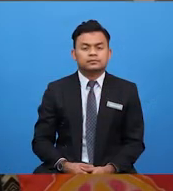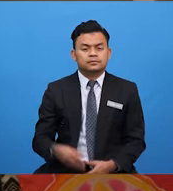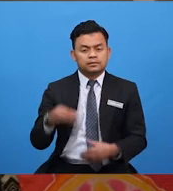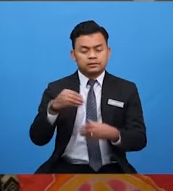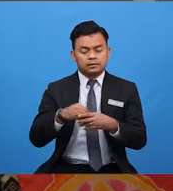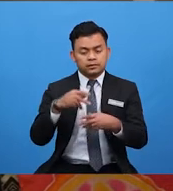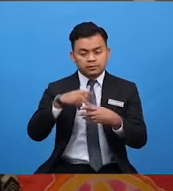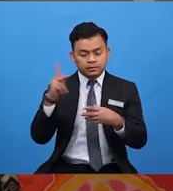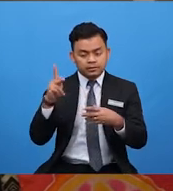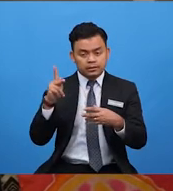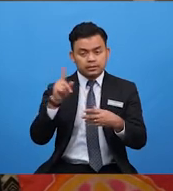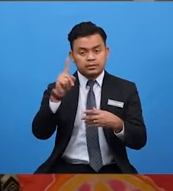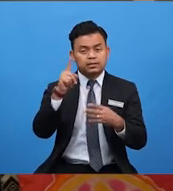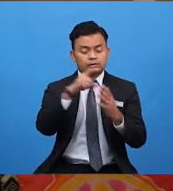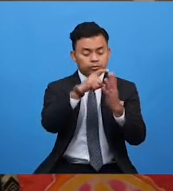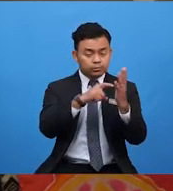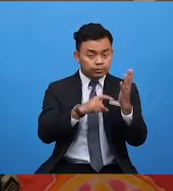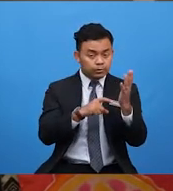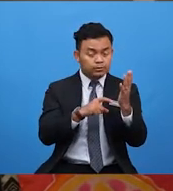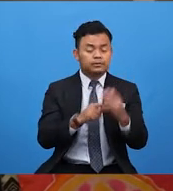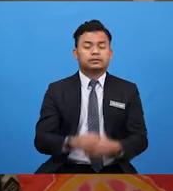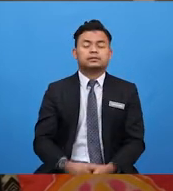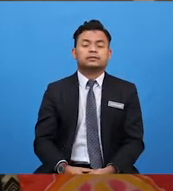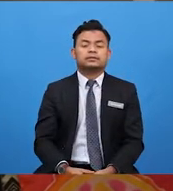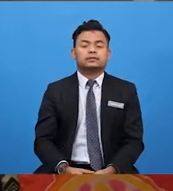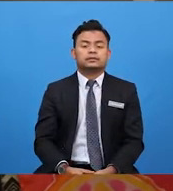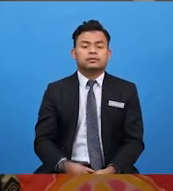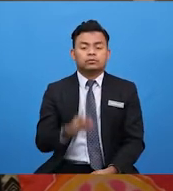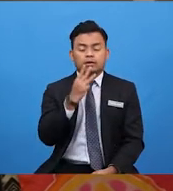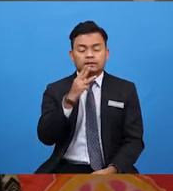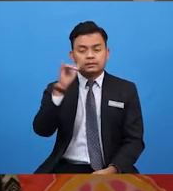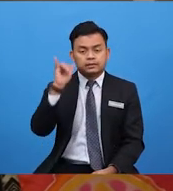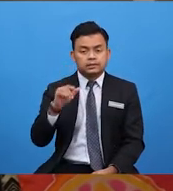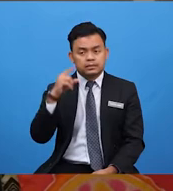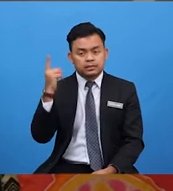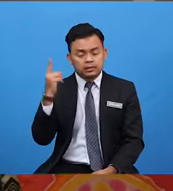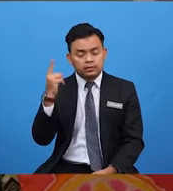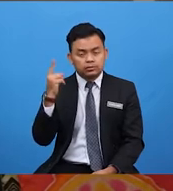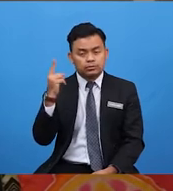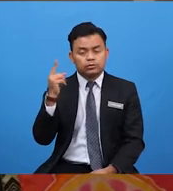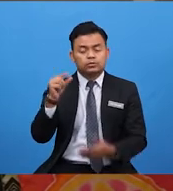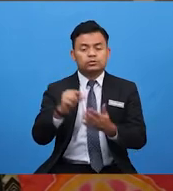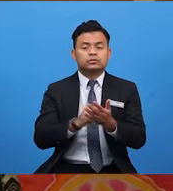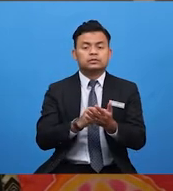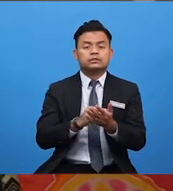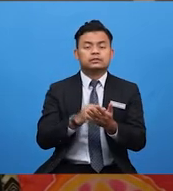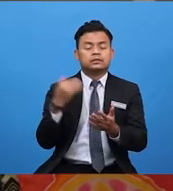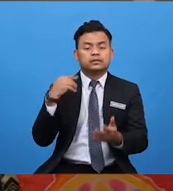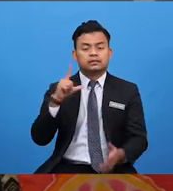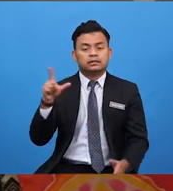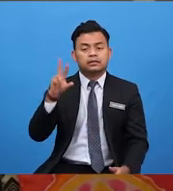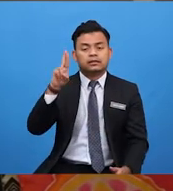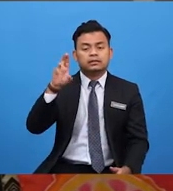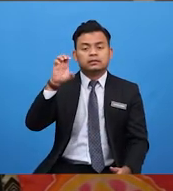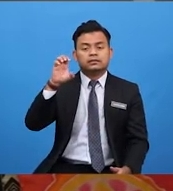Dalam penghasilan sesuatu produk batik lukis, pewarna yang sering digunakan ialah pewarna yang dikenali sebagai Remazol